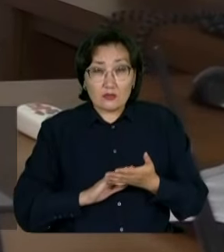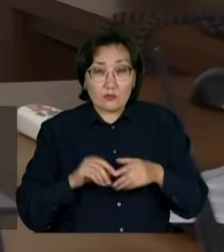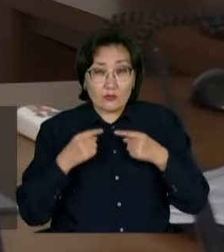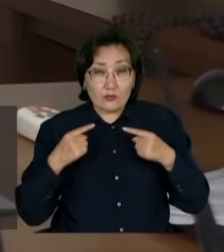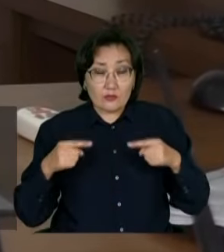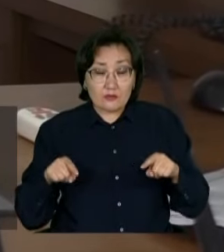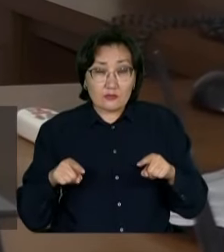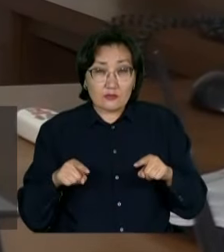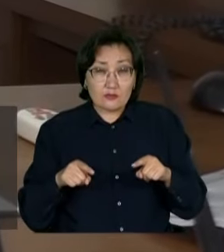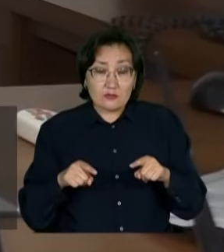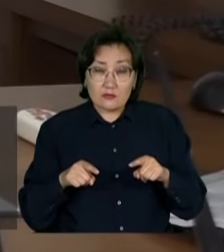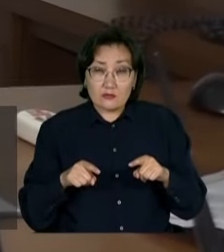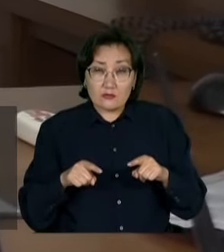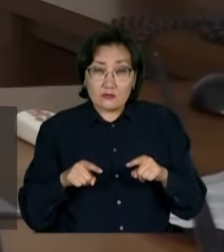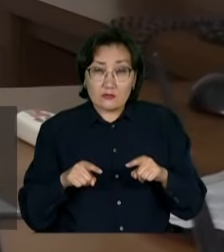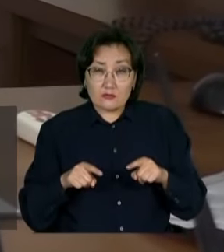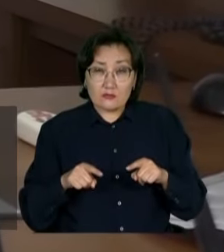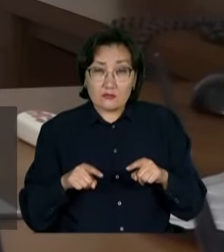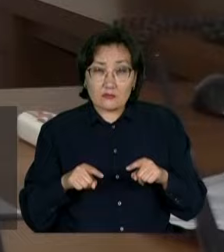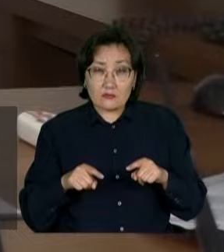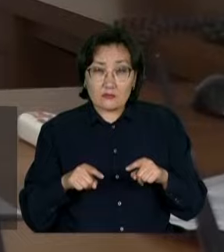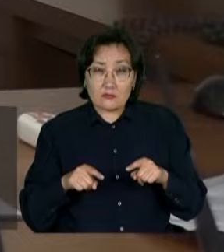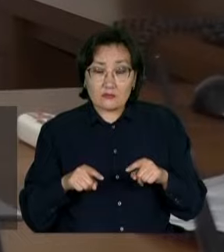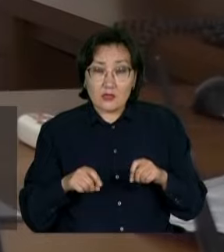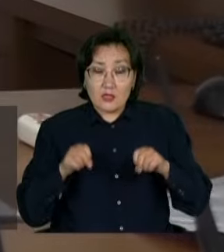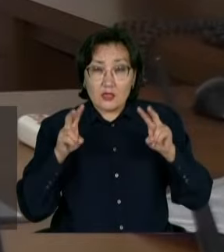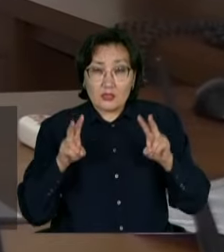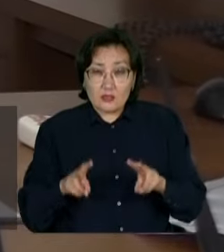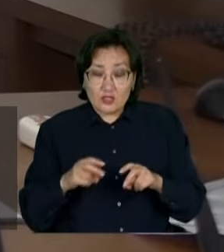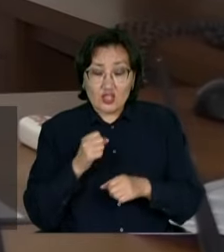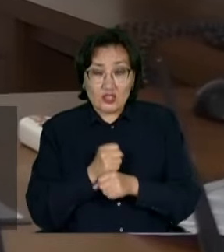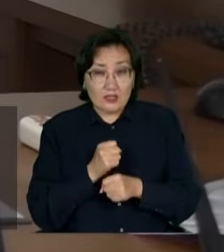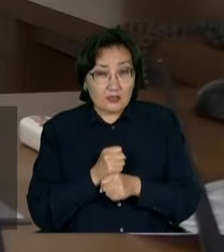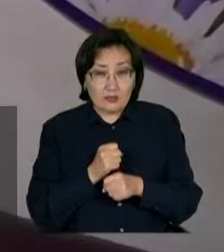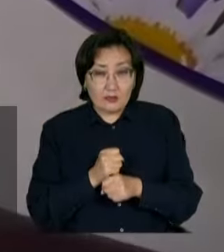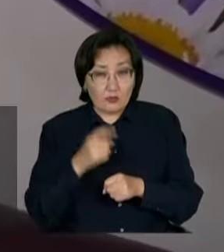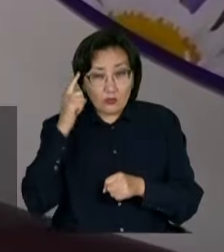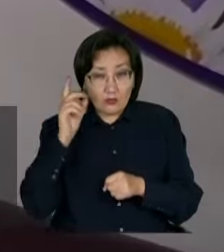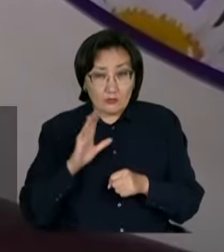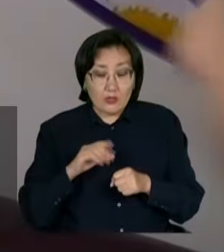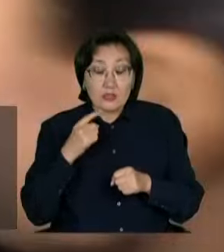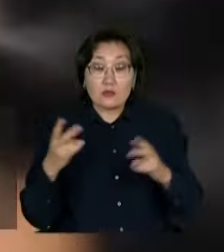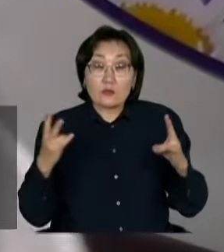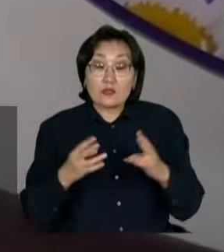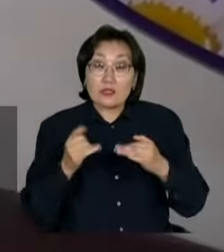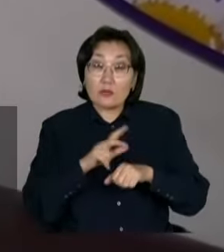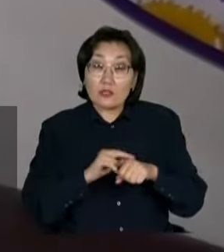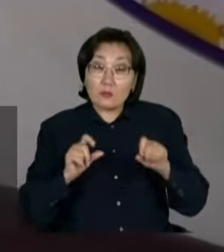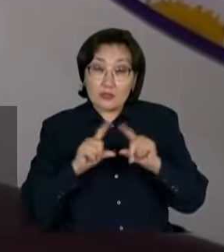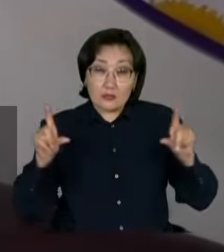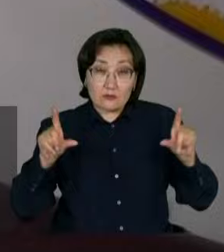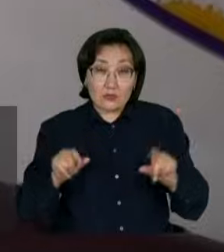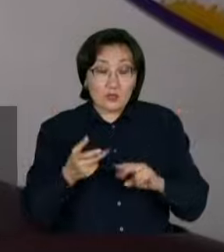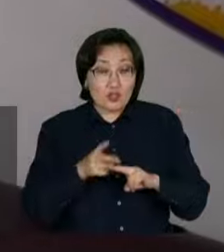да бұрмалай алмаймыз. Бұл енді ол әдейі қасақана барып жасалған дүние емес. Айта кетейік, қазір полиция